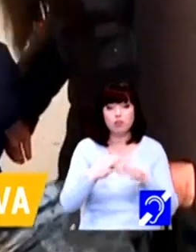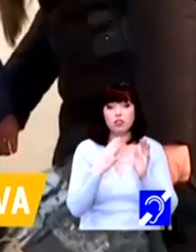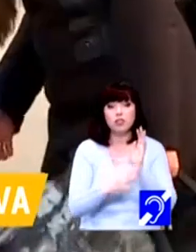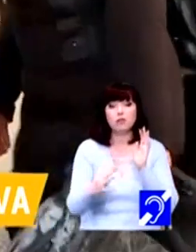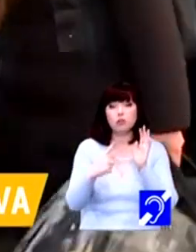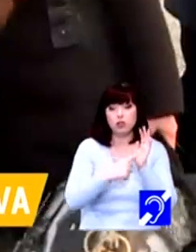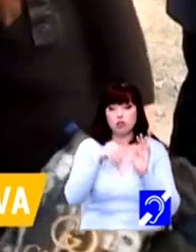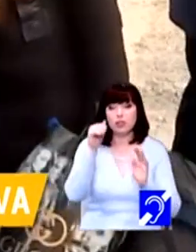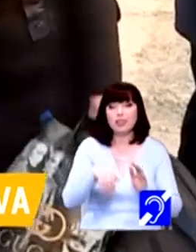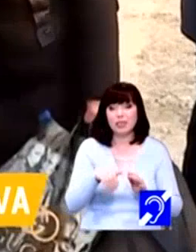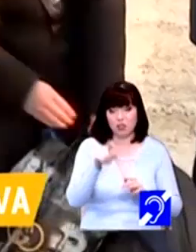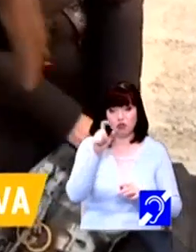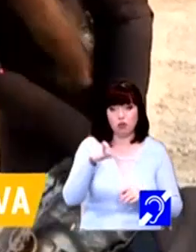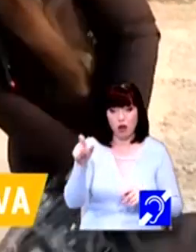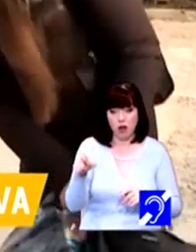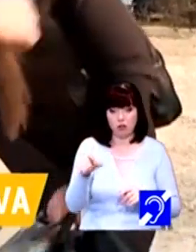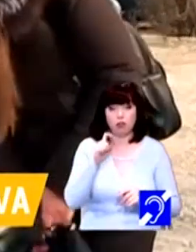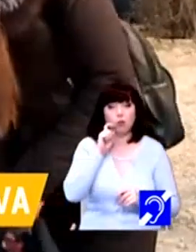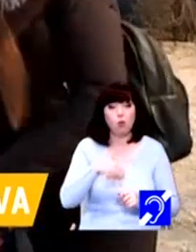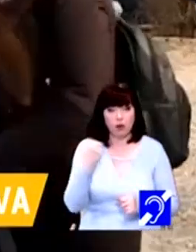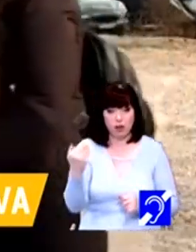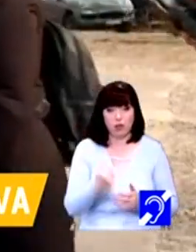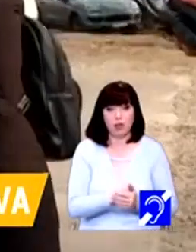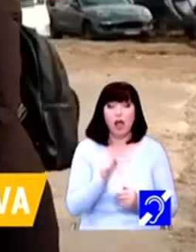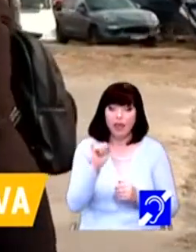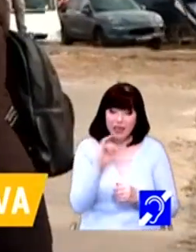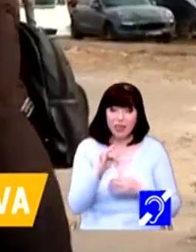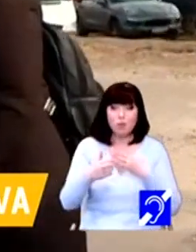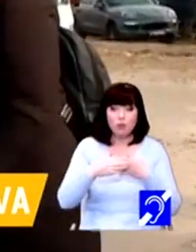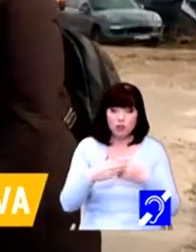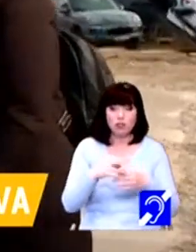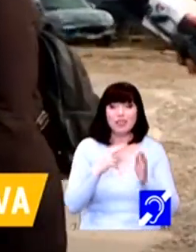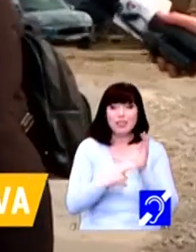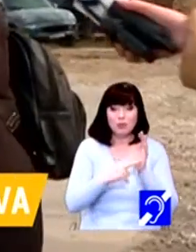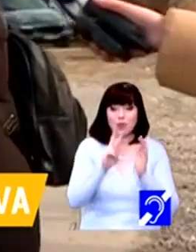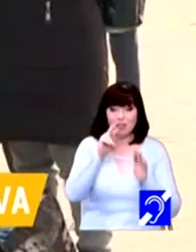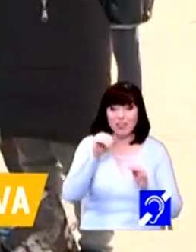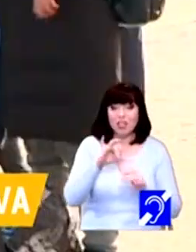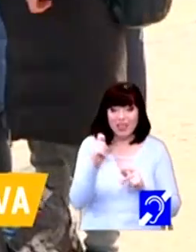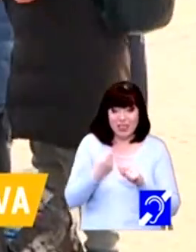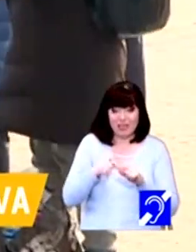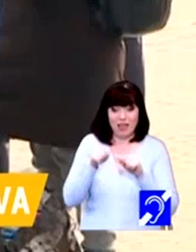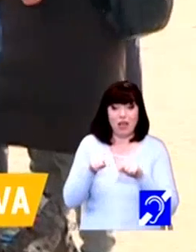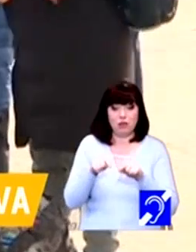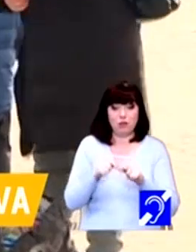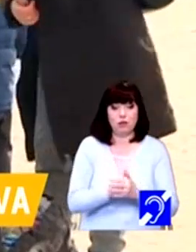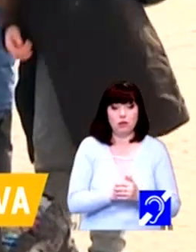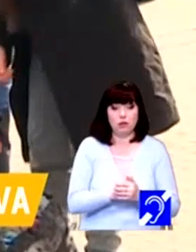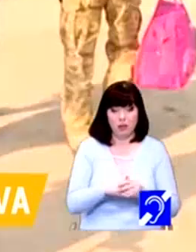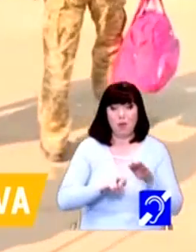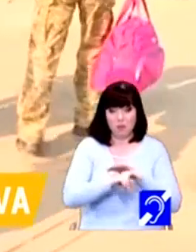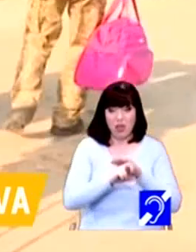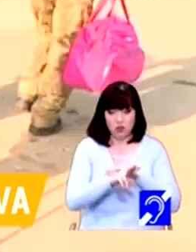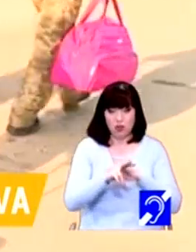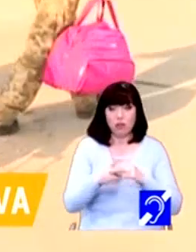96.000 de cetățeni ai Ucrainei, iar aproximativ 70.000 7000 dintre aceștia, dintre